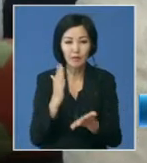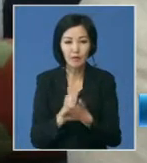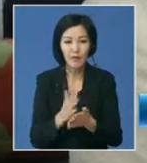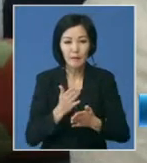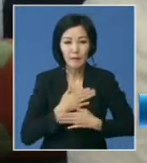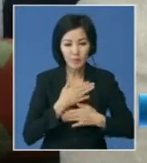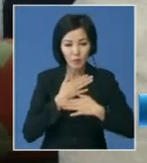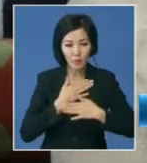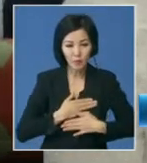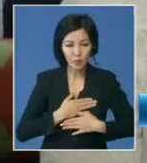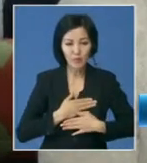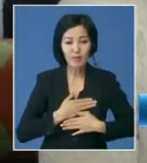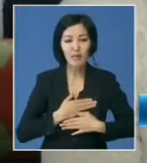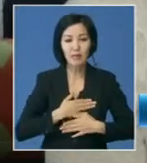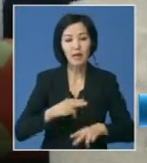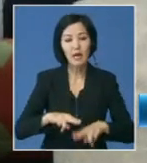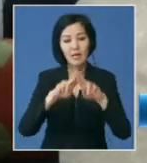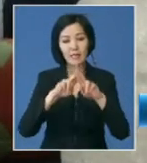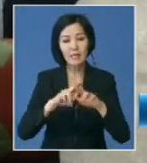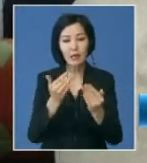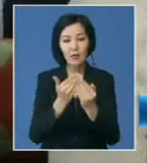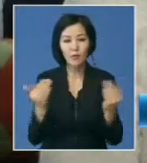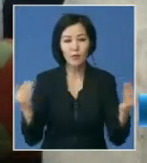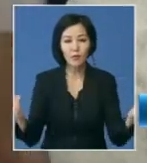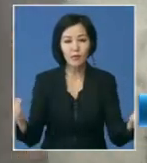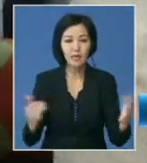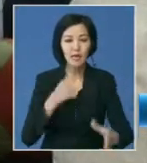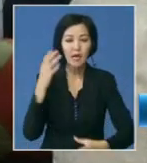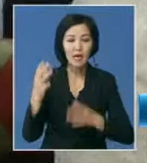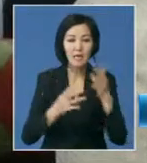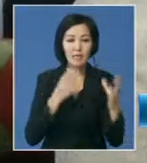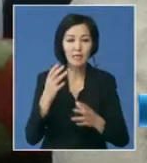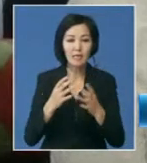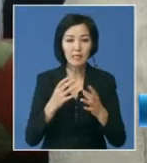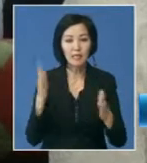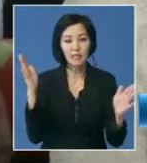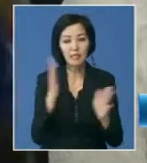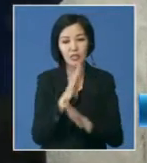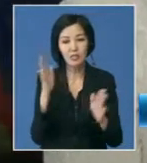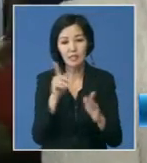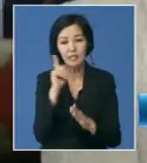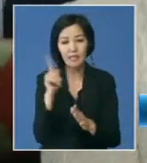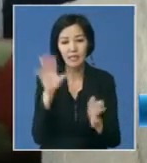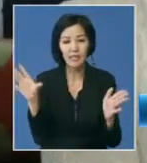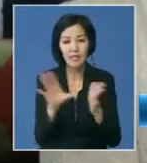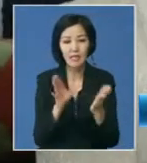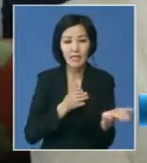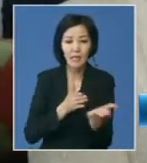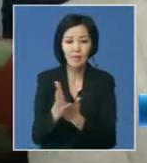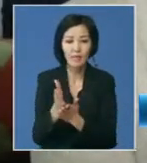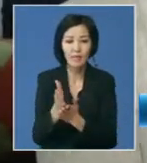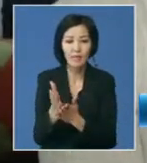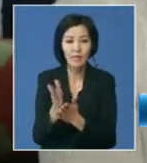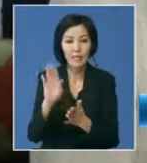көңілімізден шықты. Себебі бұл Астана көрмесі жаһанның жасыл энергетикаға бағытталған көптеген жаңалықтар тоғысатын, инновациялық